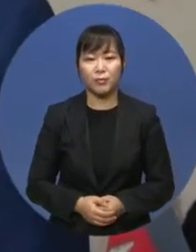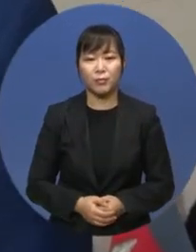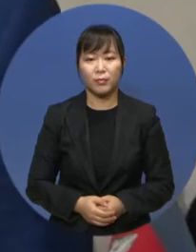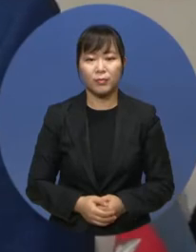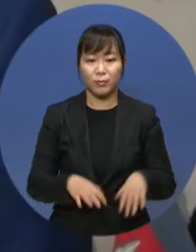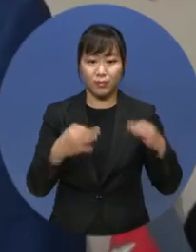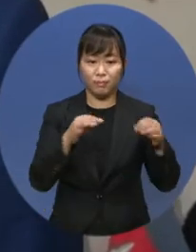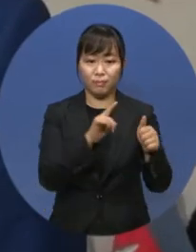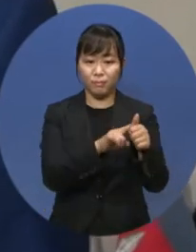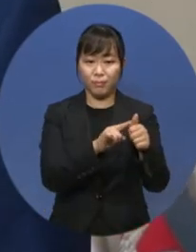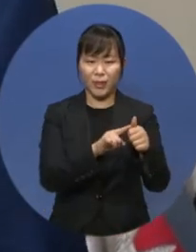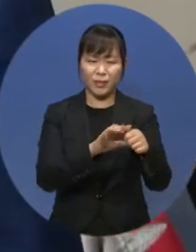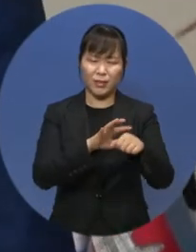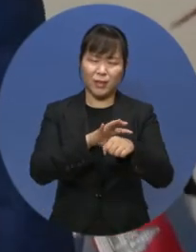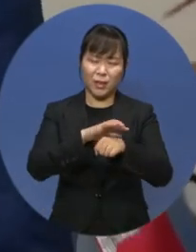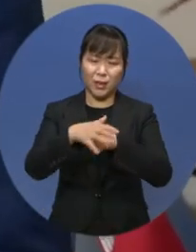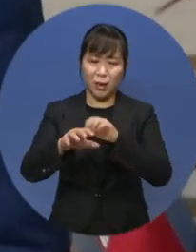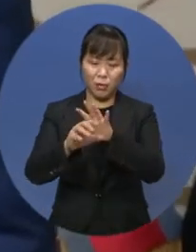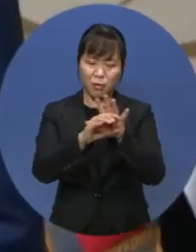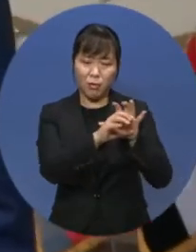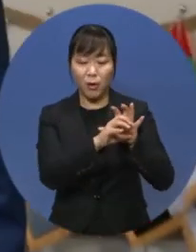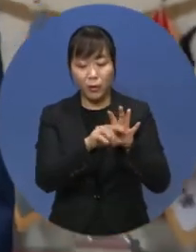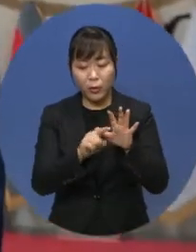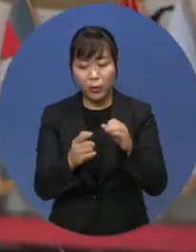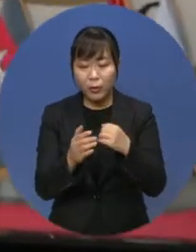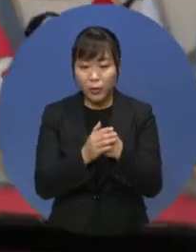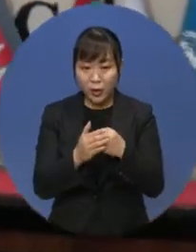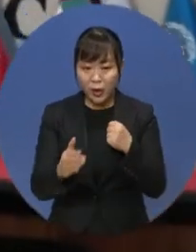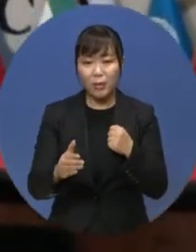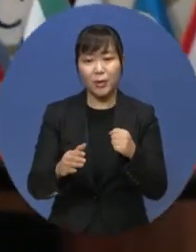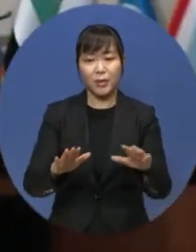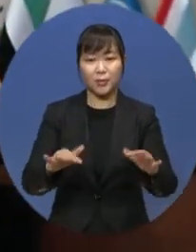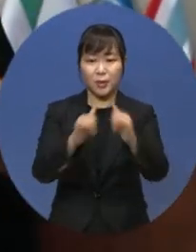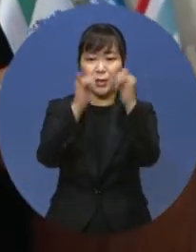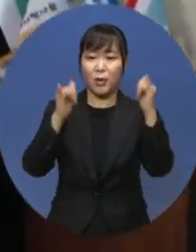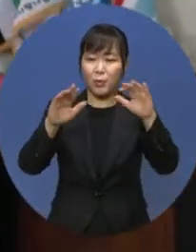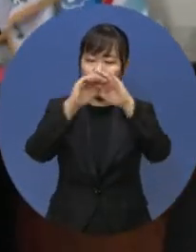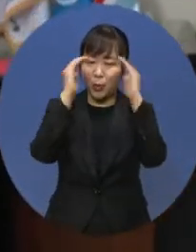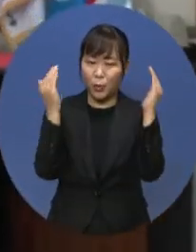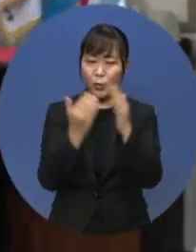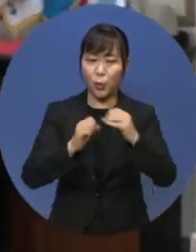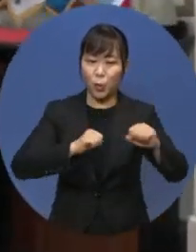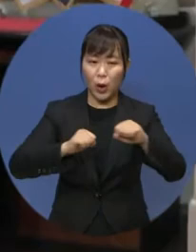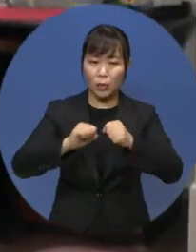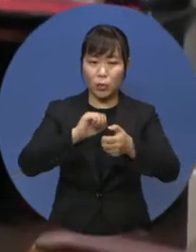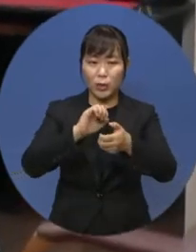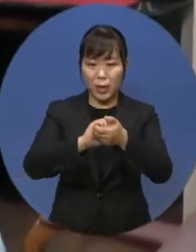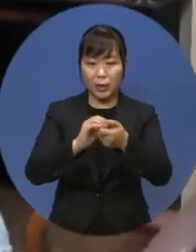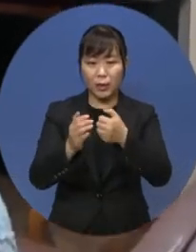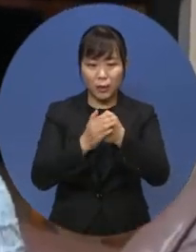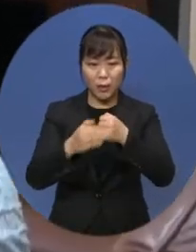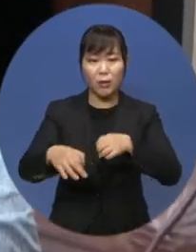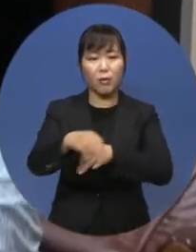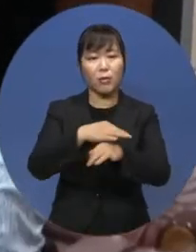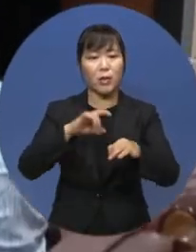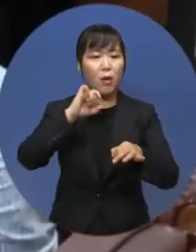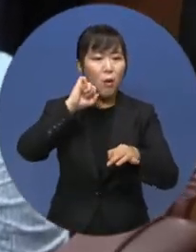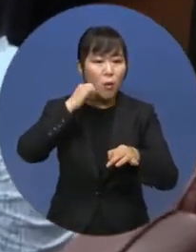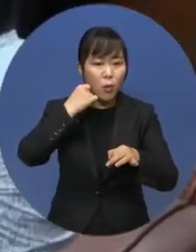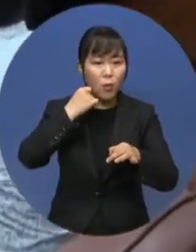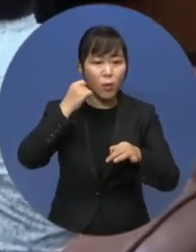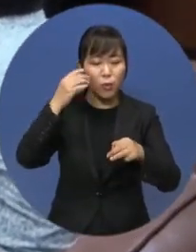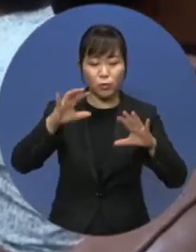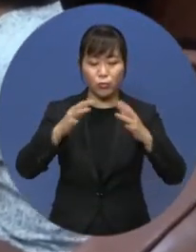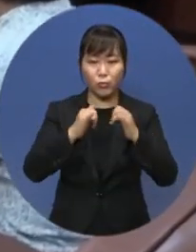김 총재는 세계가 코로나19로 인해 사회 전반적인 활동 제한으로 경제가 어렵고